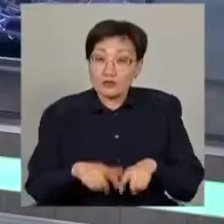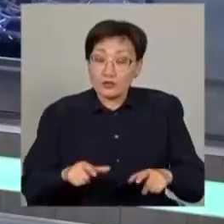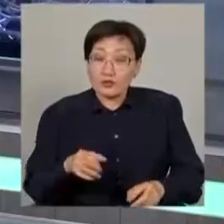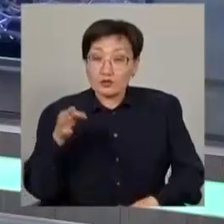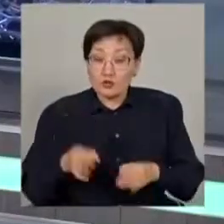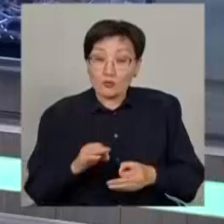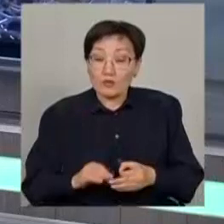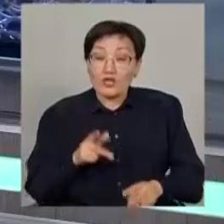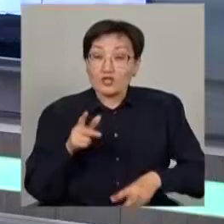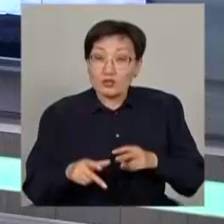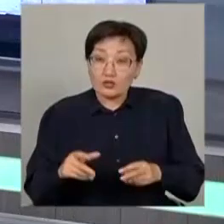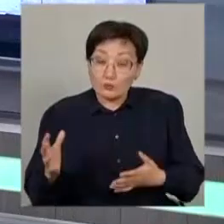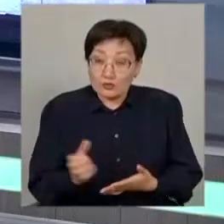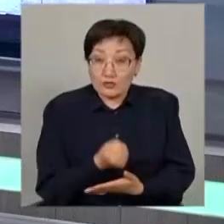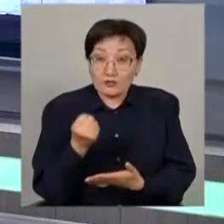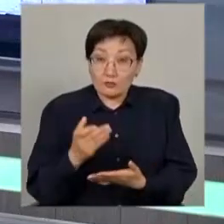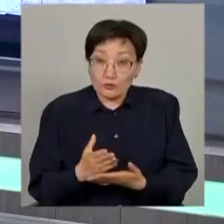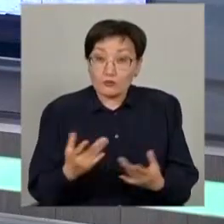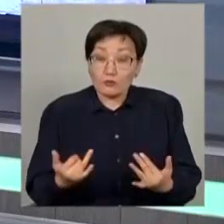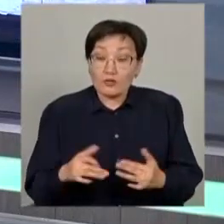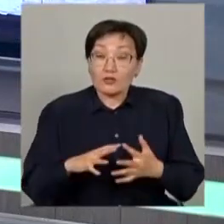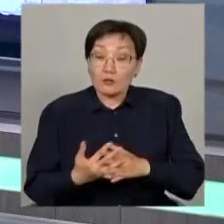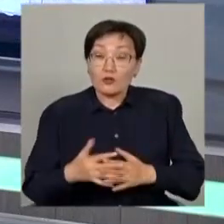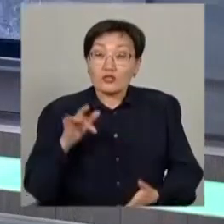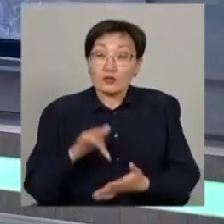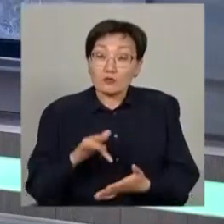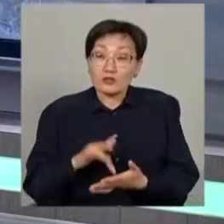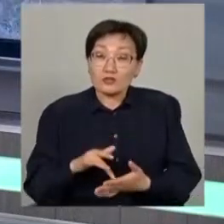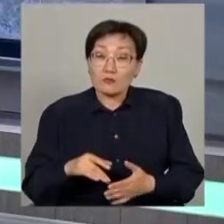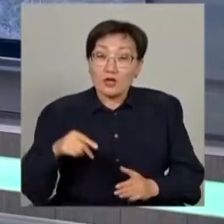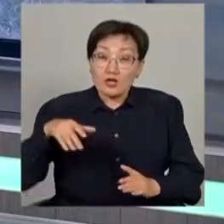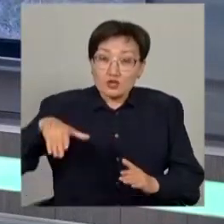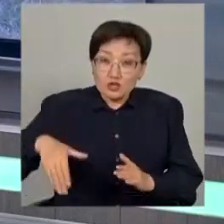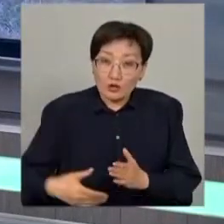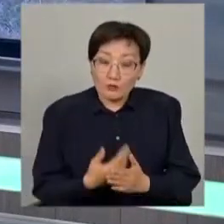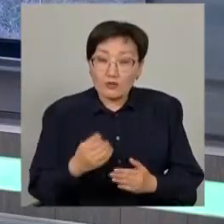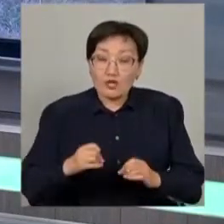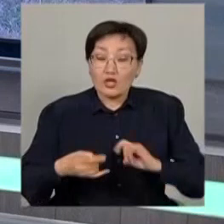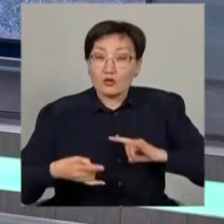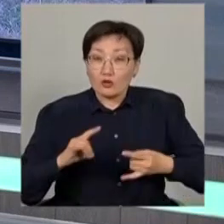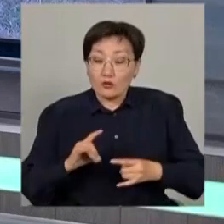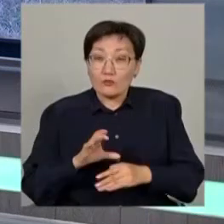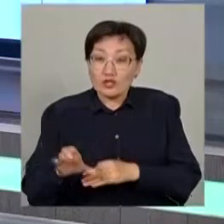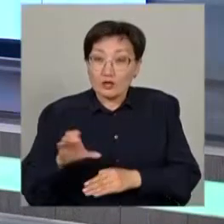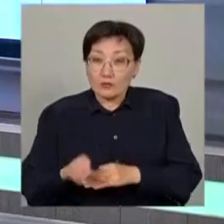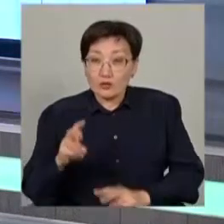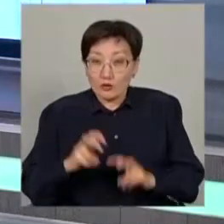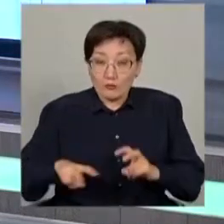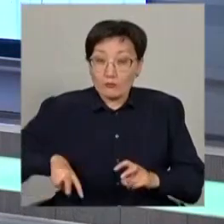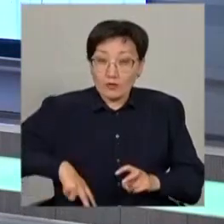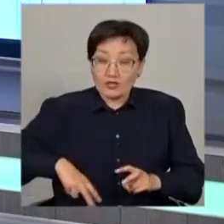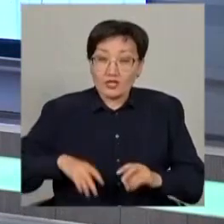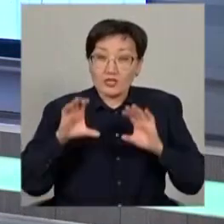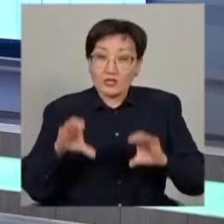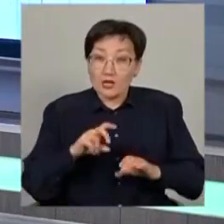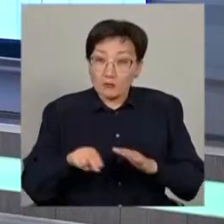сотқа беріп, жеңіп те алдық дейді. Алайда ауыл ортасынан ойып шұңқыр қазып, кірпіш шығарып жатқан зауыт басшысы заңға